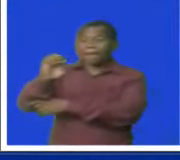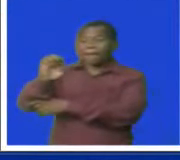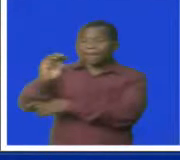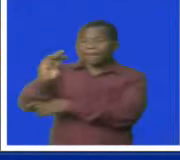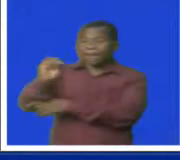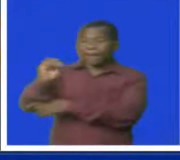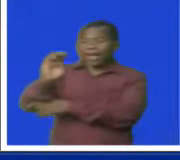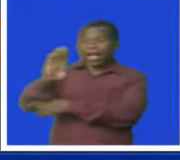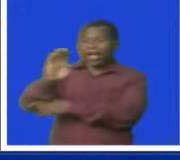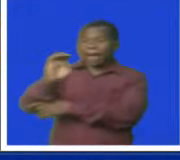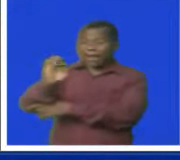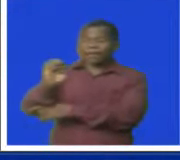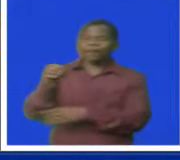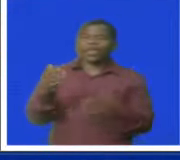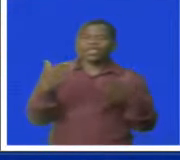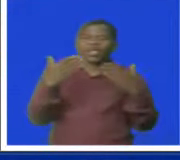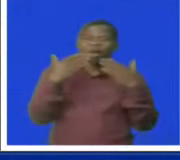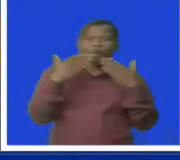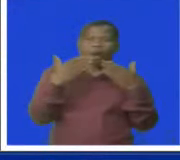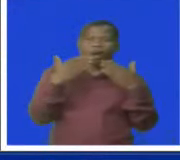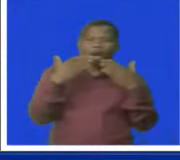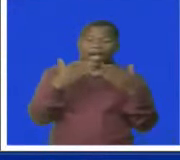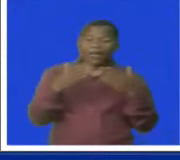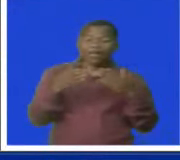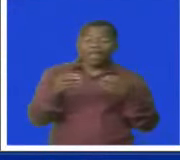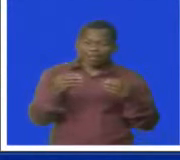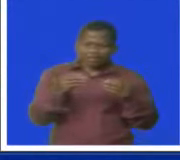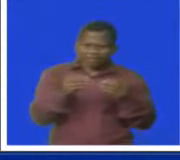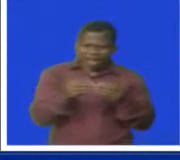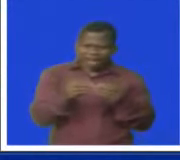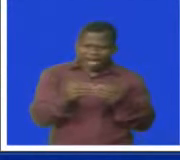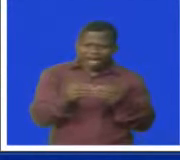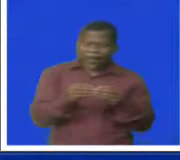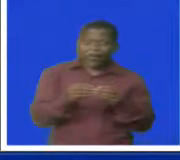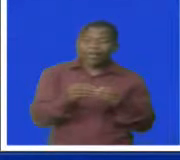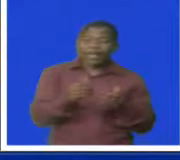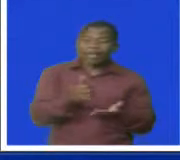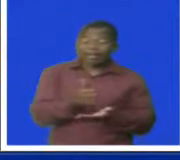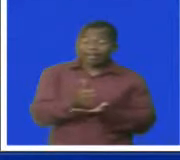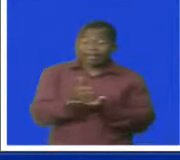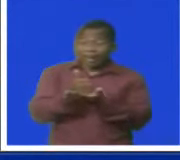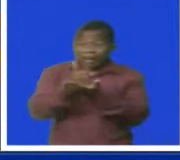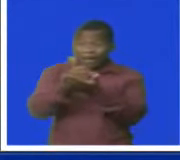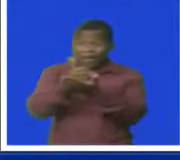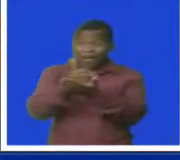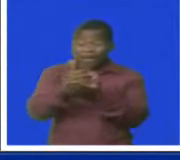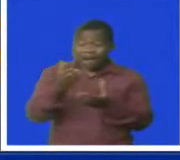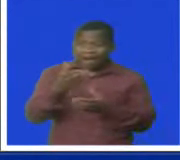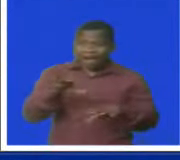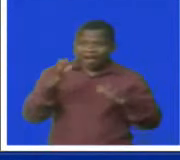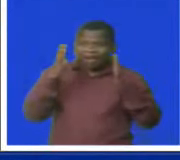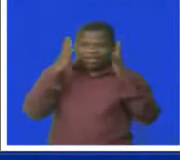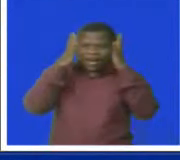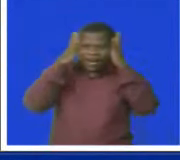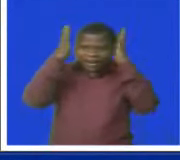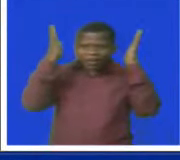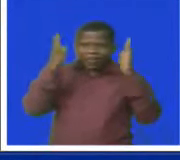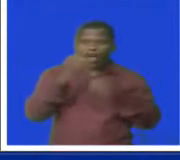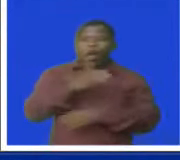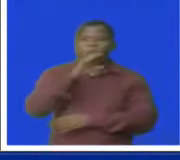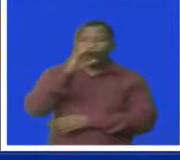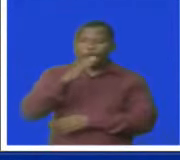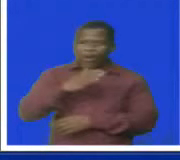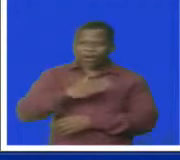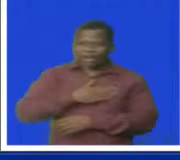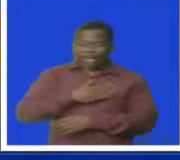ke ngekusekela live laseSwatini ngetimali ekuletheni emandla lahlobile esiveni ngekwehlukana kuleli.